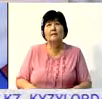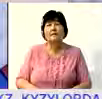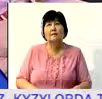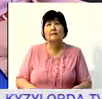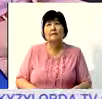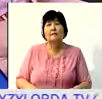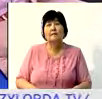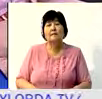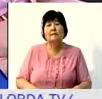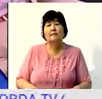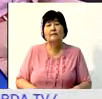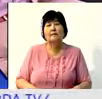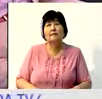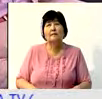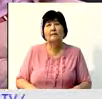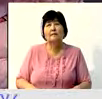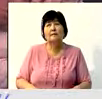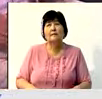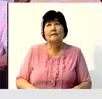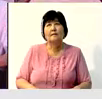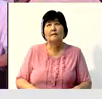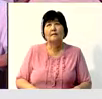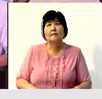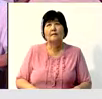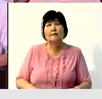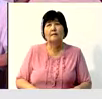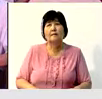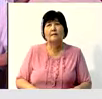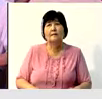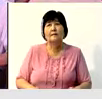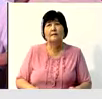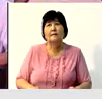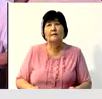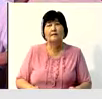Думан Кенжілік, Нұржан Мұзарап, Қанат Махамбетов, Қызылорда телеарнасы, Шиелі ауданынан.